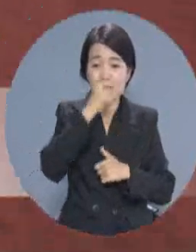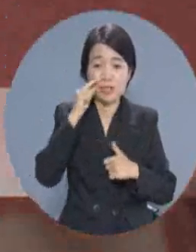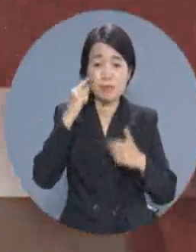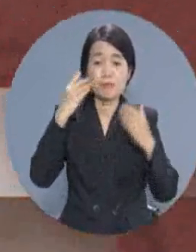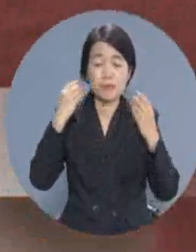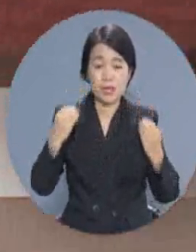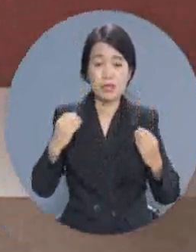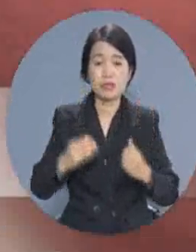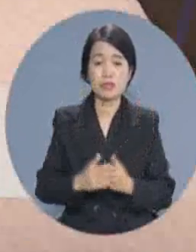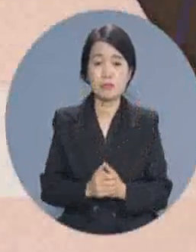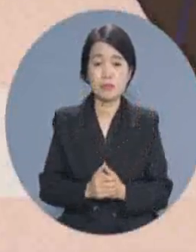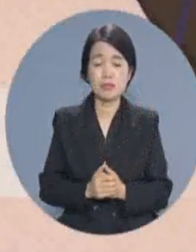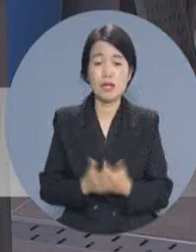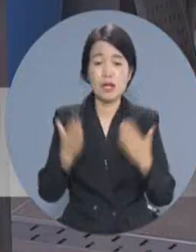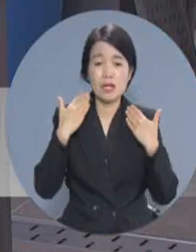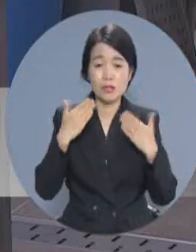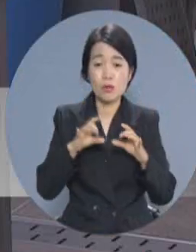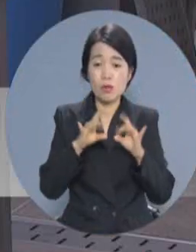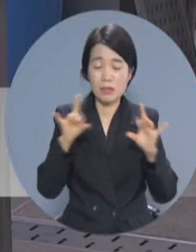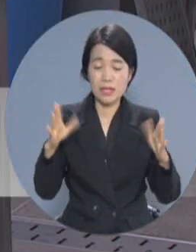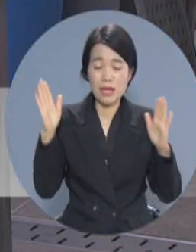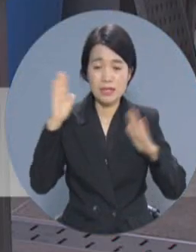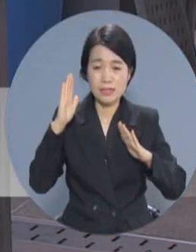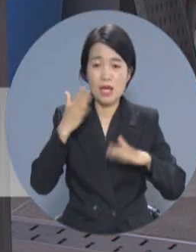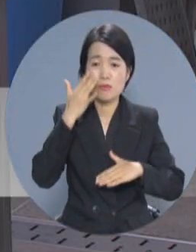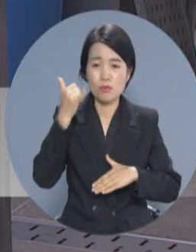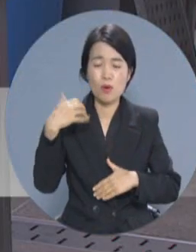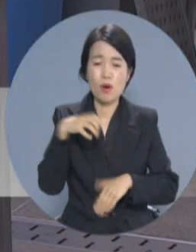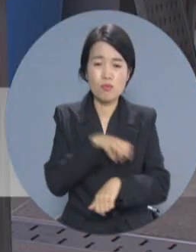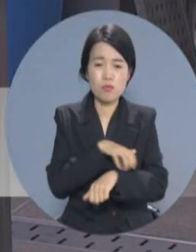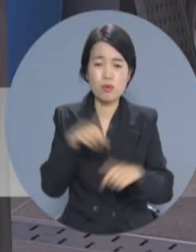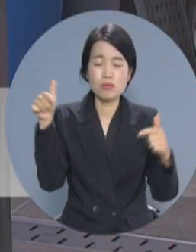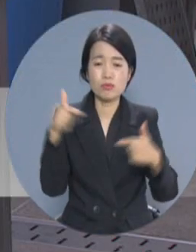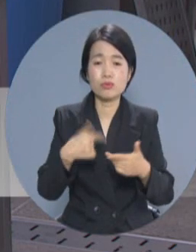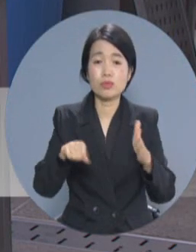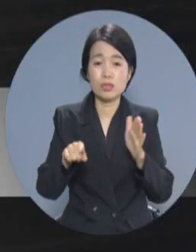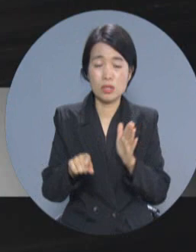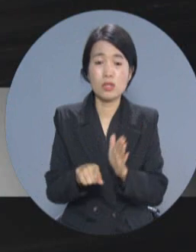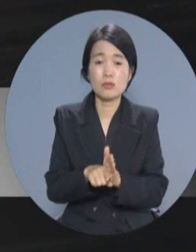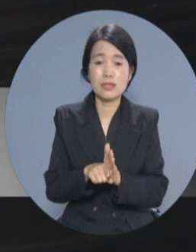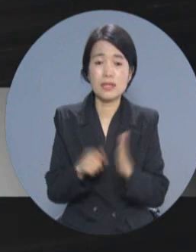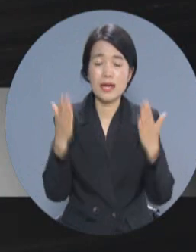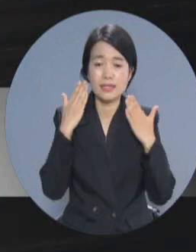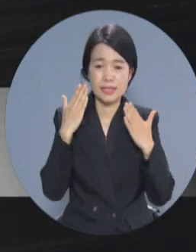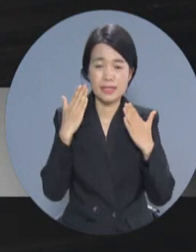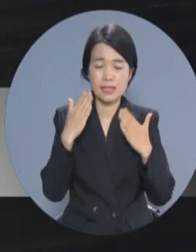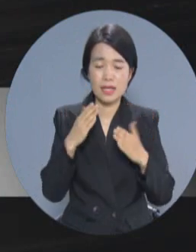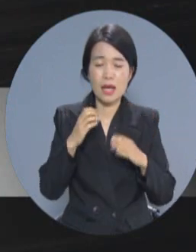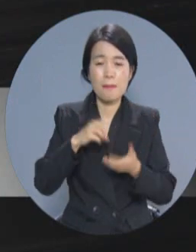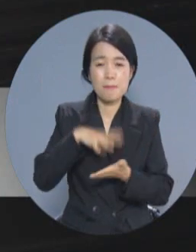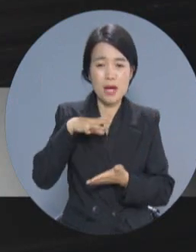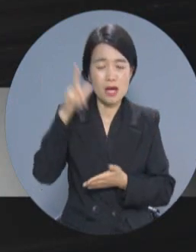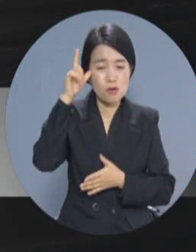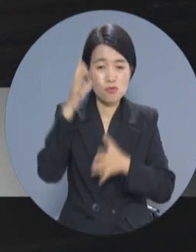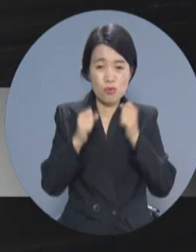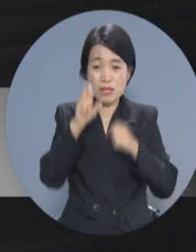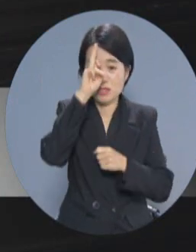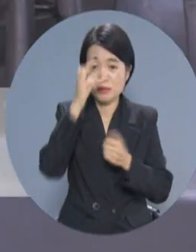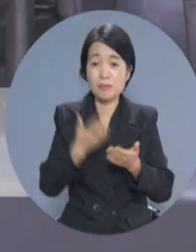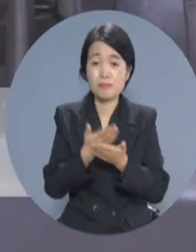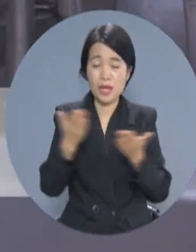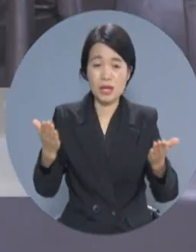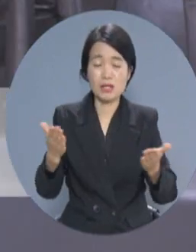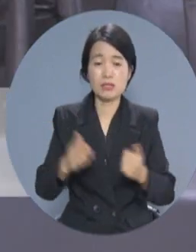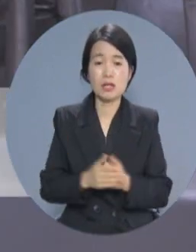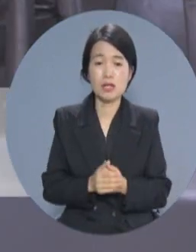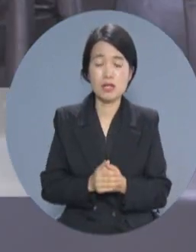파악된 가운데 해당 학교들은 학생과 학부모들의 불편을 줄이기 위해 학생들에게 빵과 우유를 점심으로